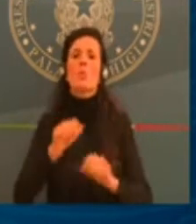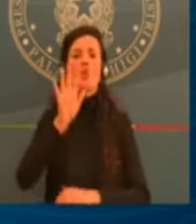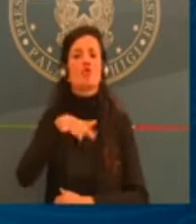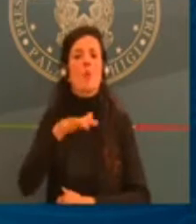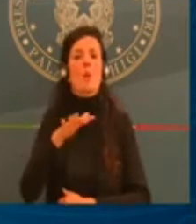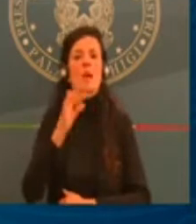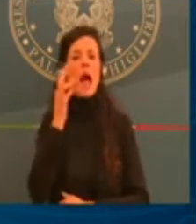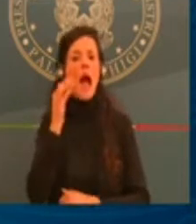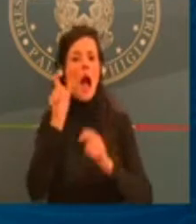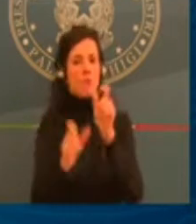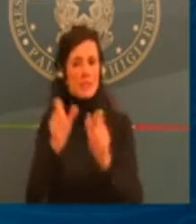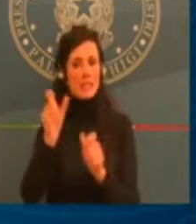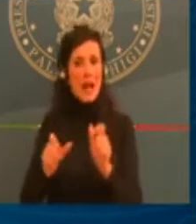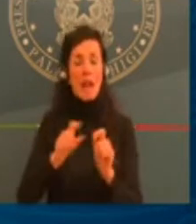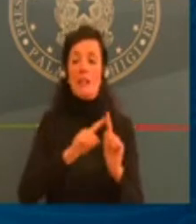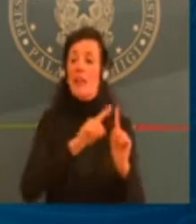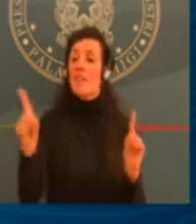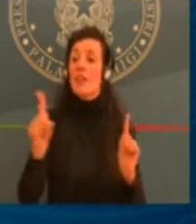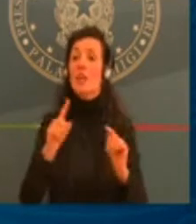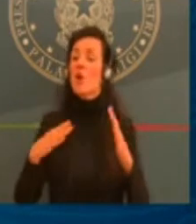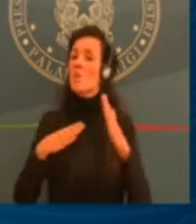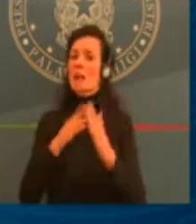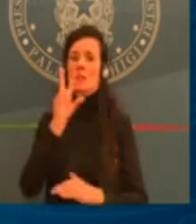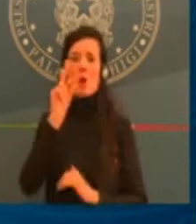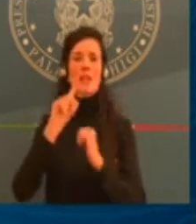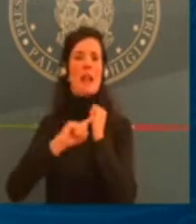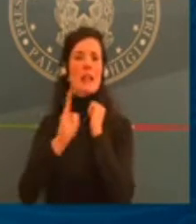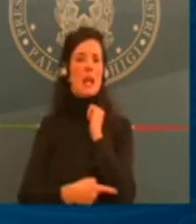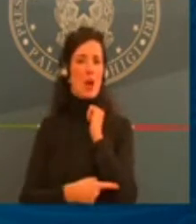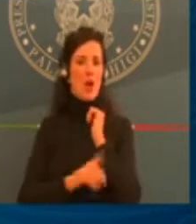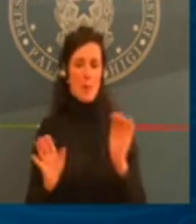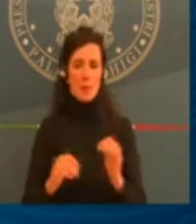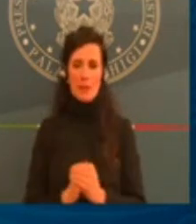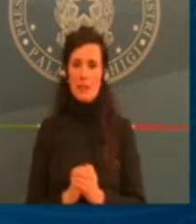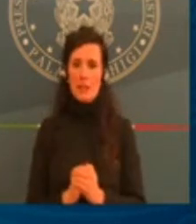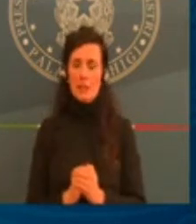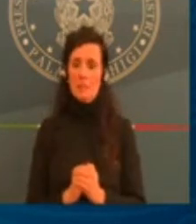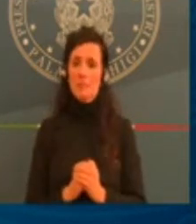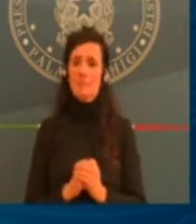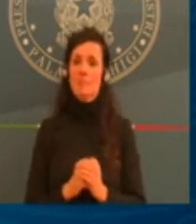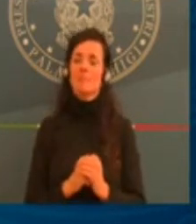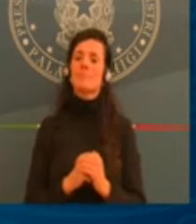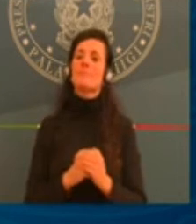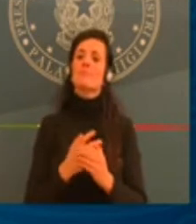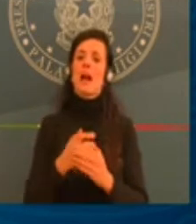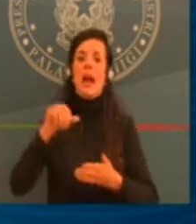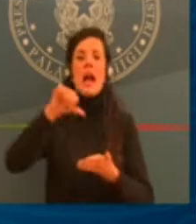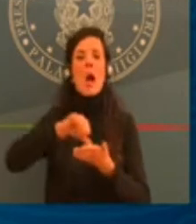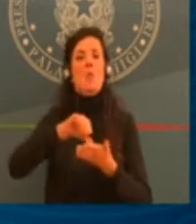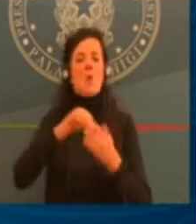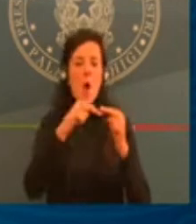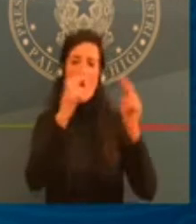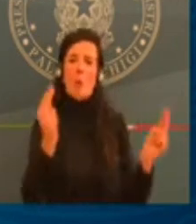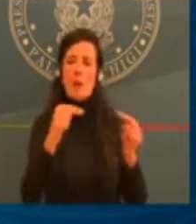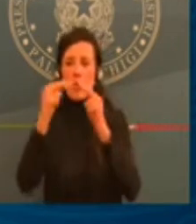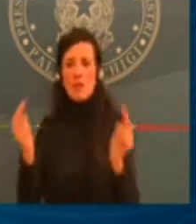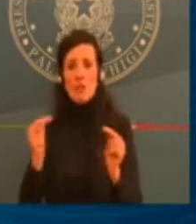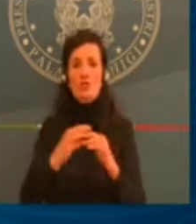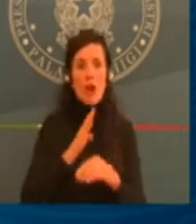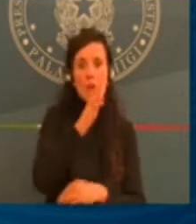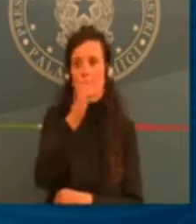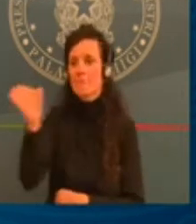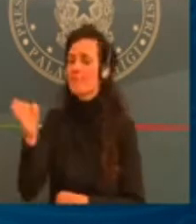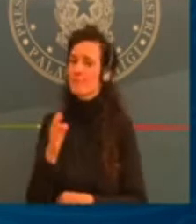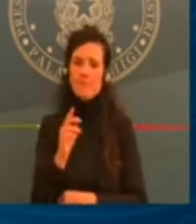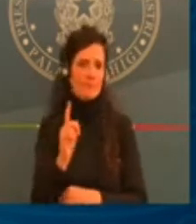provincia, per non contribuire agli affollamenti dei capoluoghi di provincia, quindi delle città più grandi. Rimangono chiusi